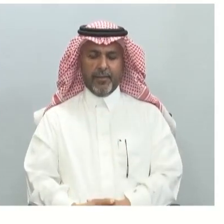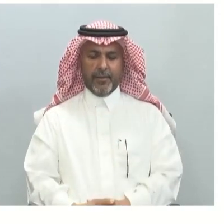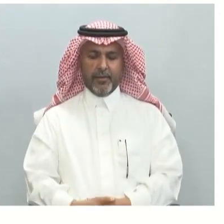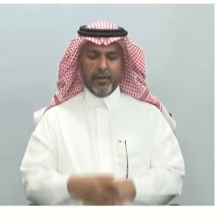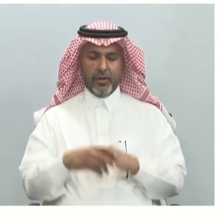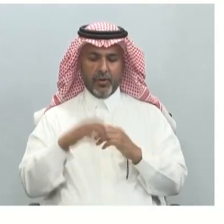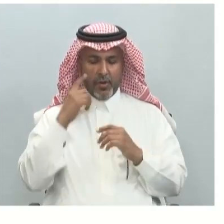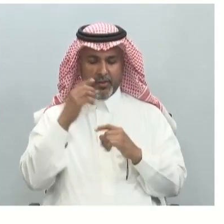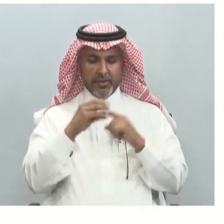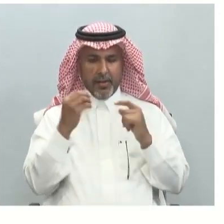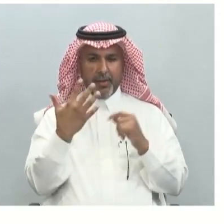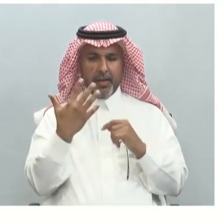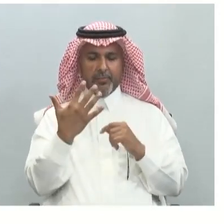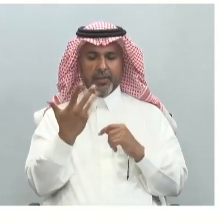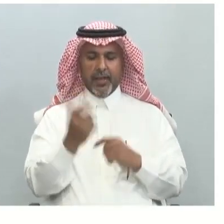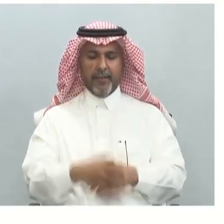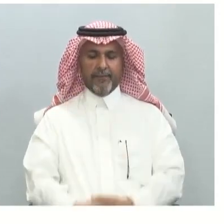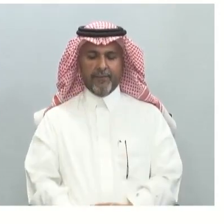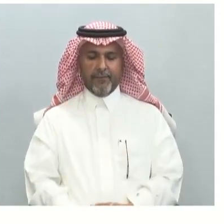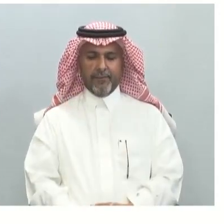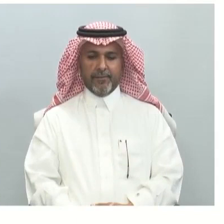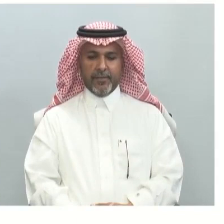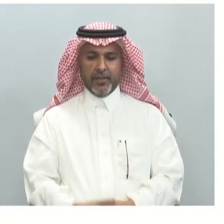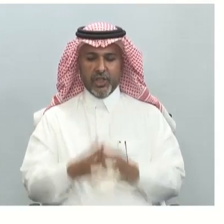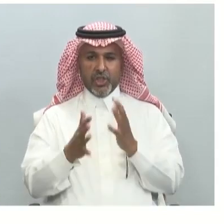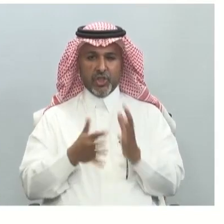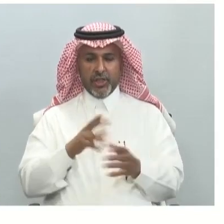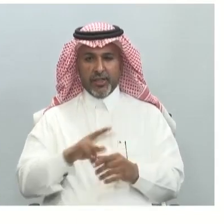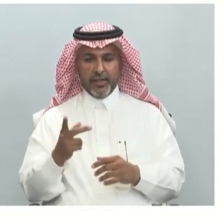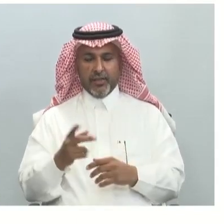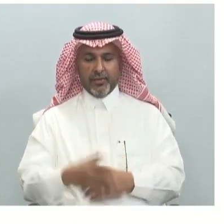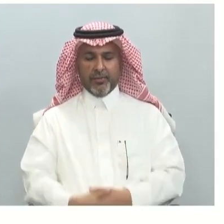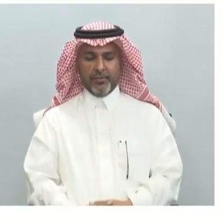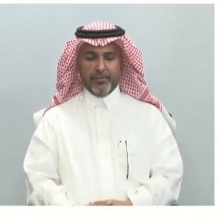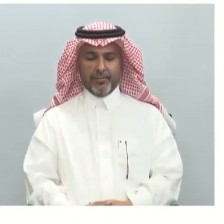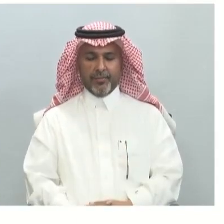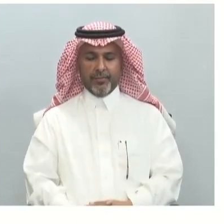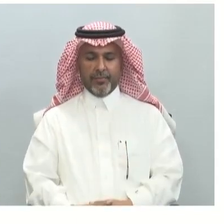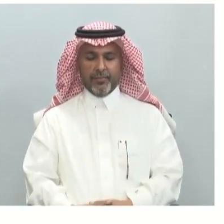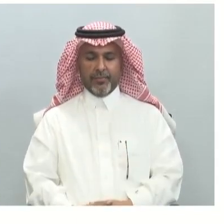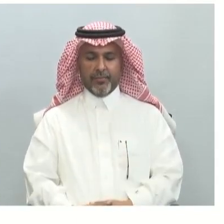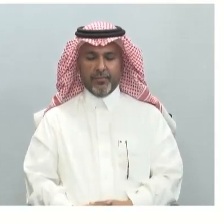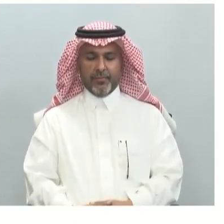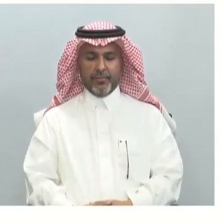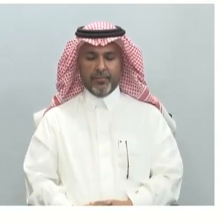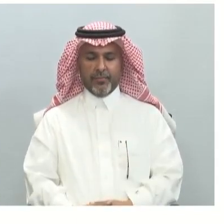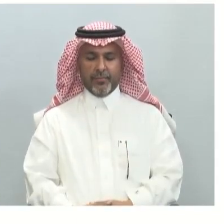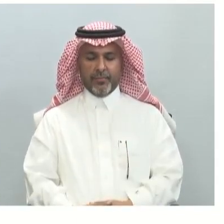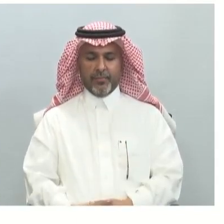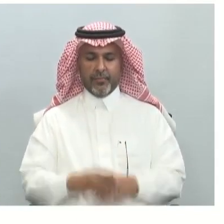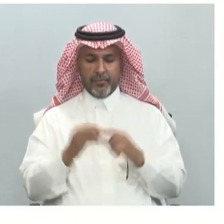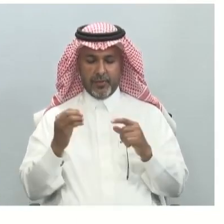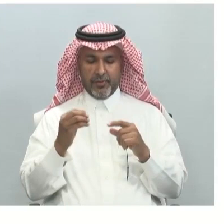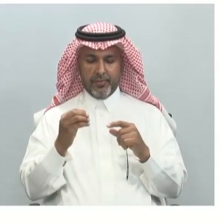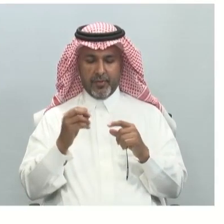الاول اللي هو سالب خمسه هل نغير اشارته مثلا هل نحط هل نسوي فيه شيء طبعا هو الان الهدف مو